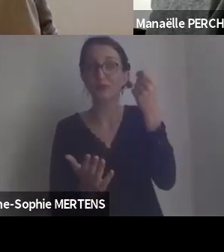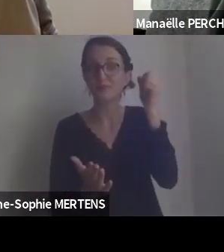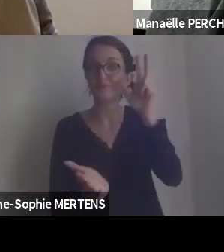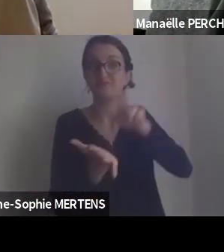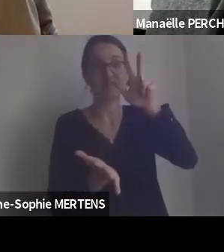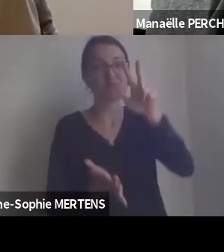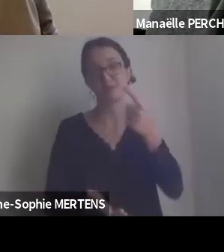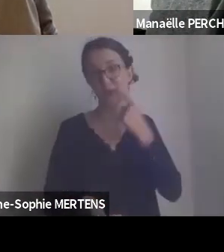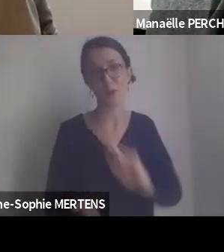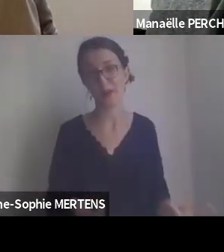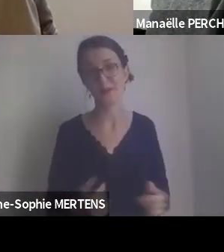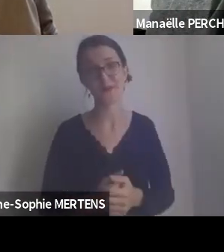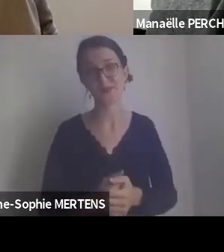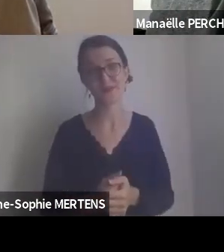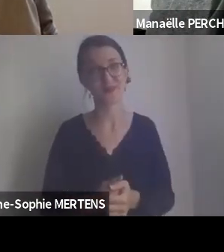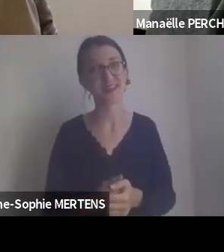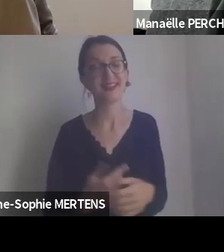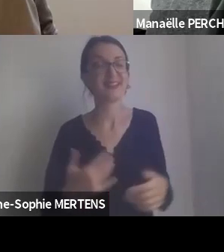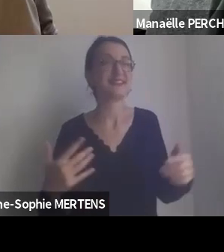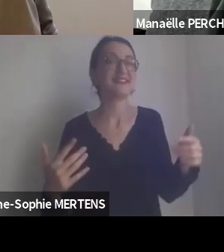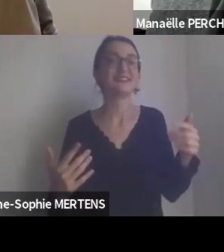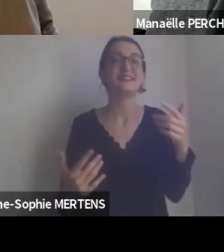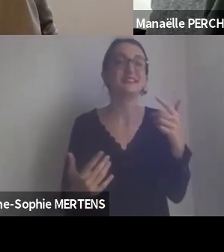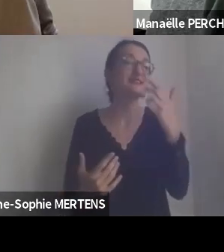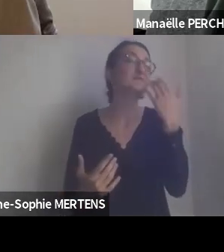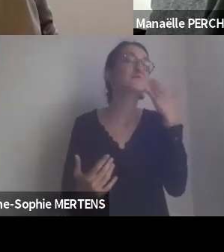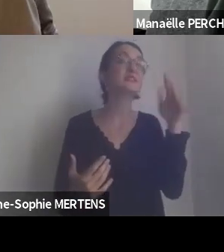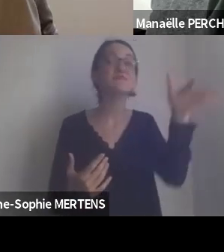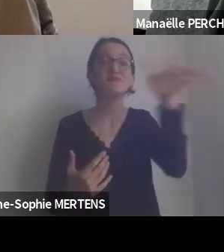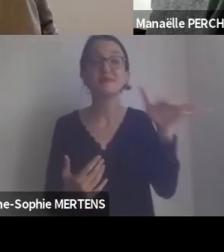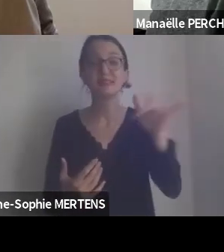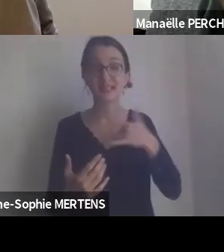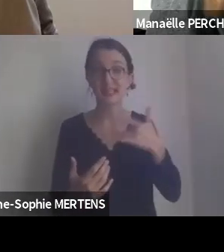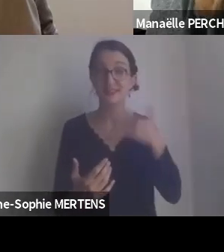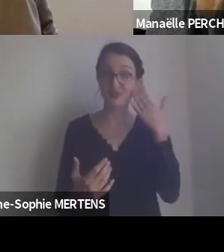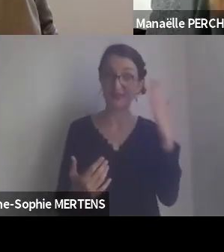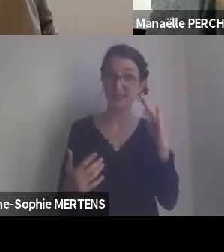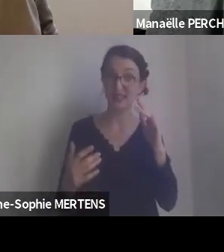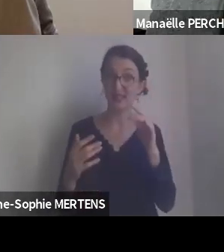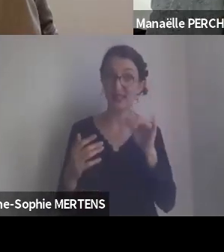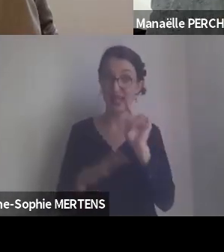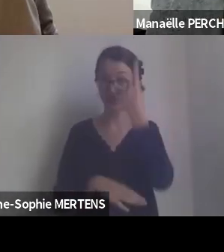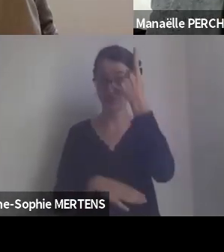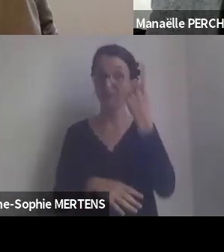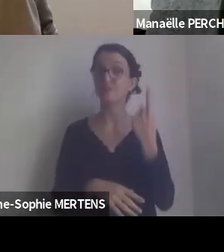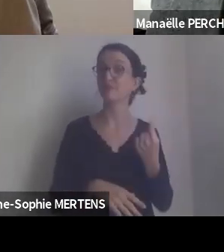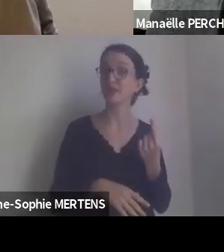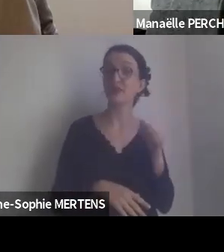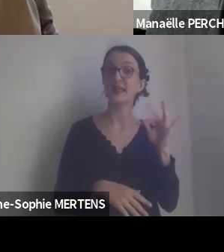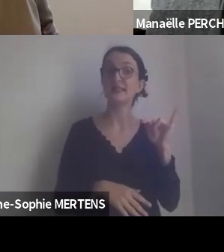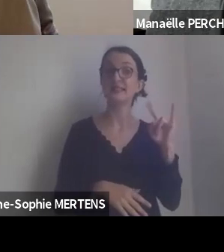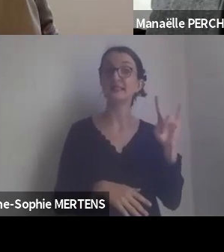Béatrice et tous ceux que ça intéresse, Ashop, en partenariat avec T-Business, lance tout un